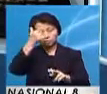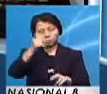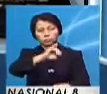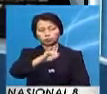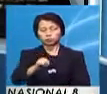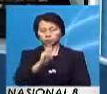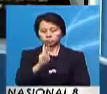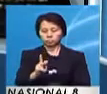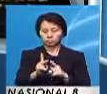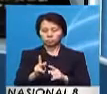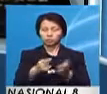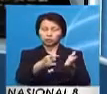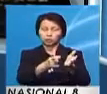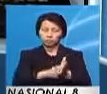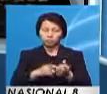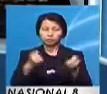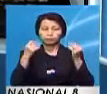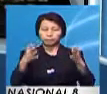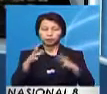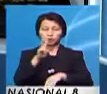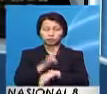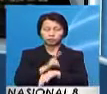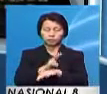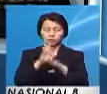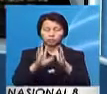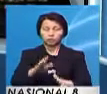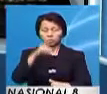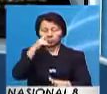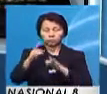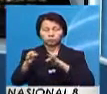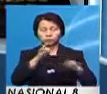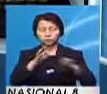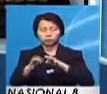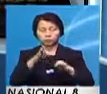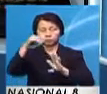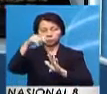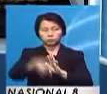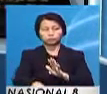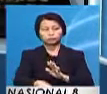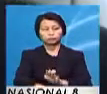kuasa tersebut memerlukan lebih ramai saksi untuk keterangan lanjut.